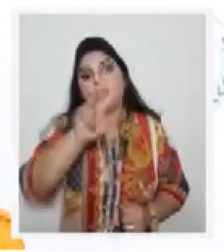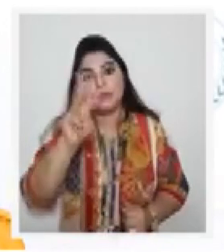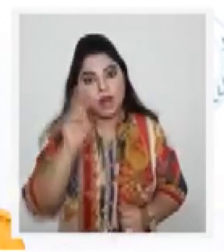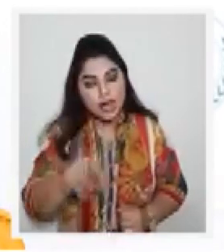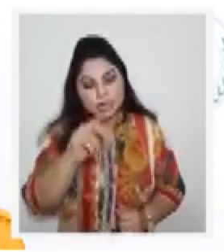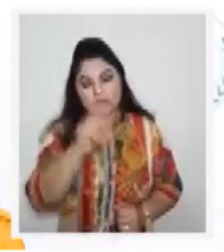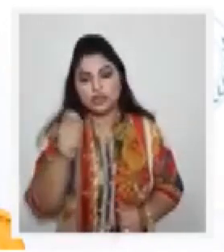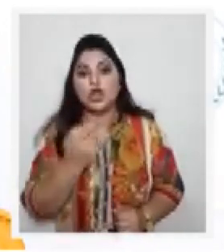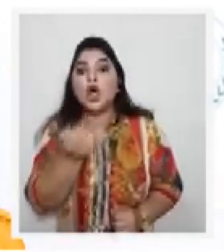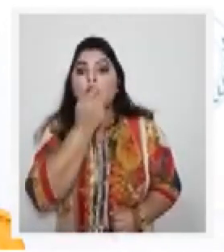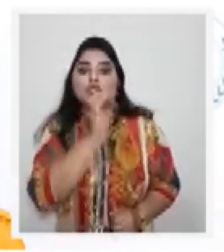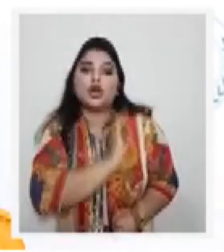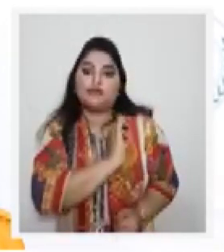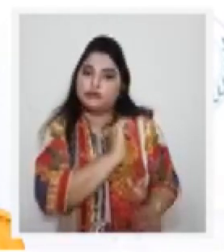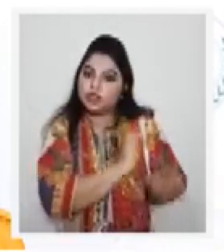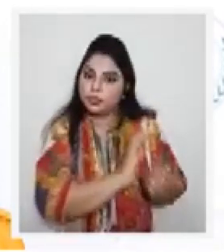২৩,৭৫,৬৪টি। বর্তমানে মজুত আছে